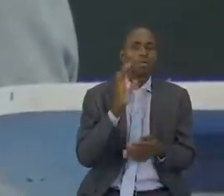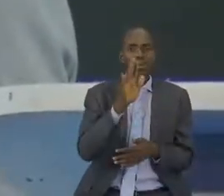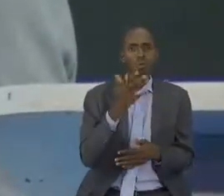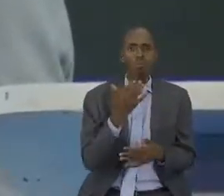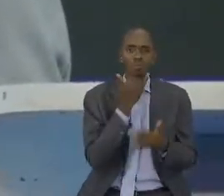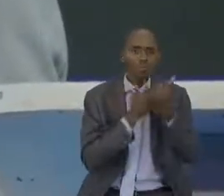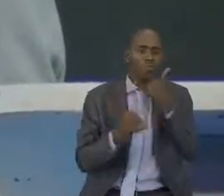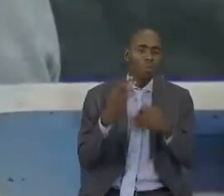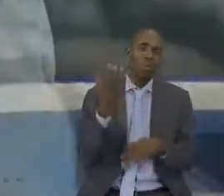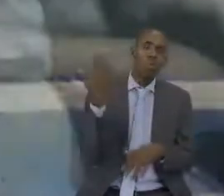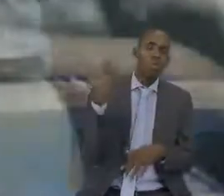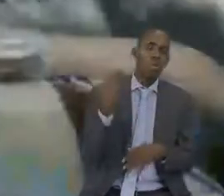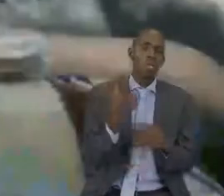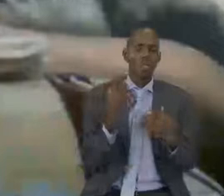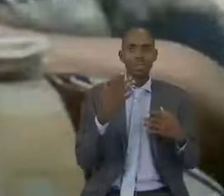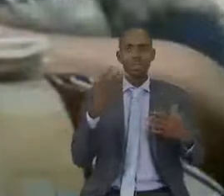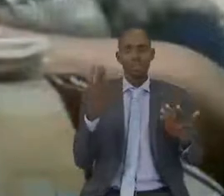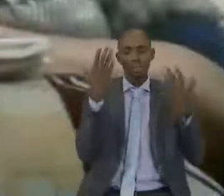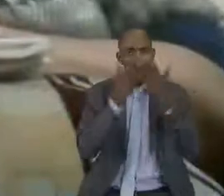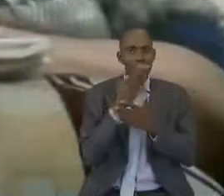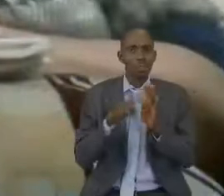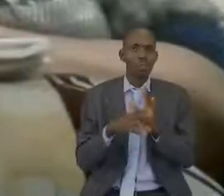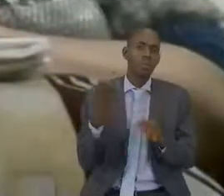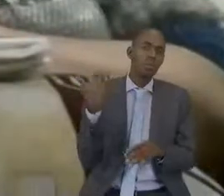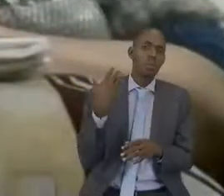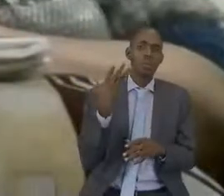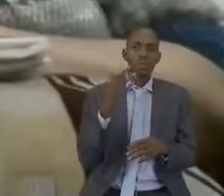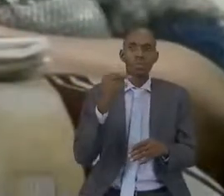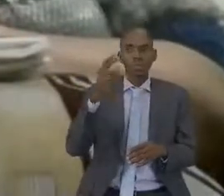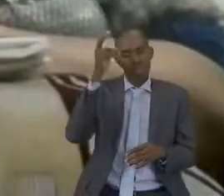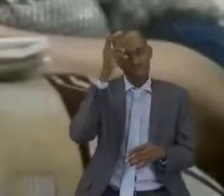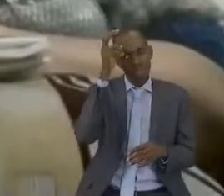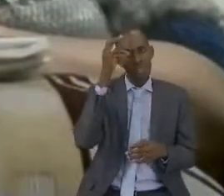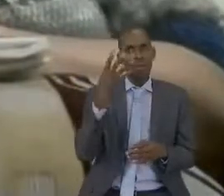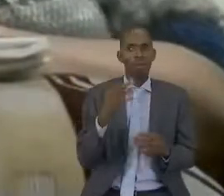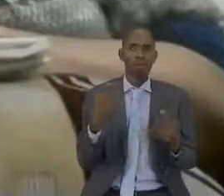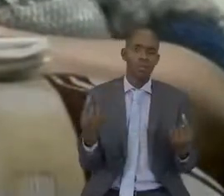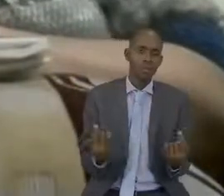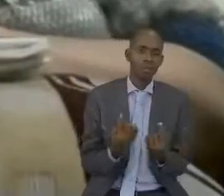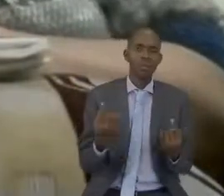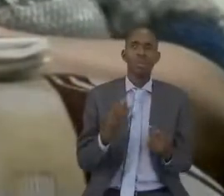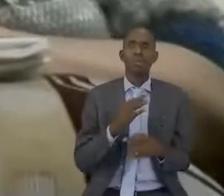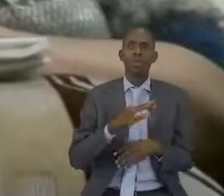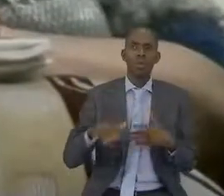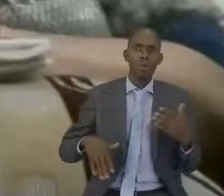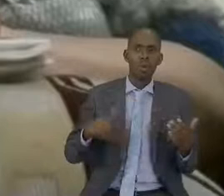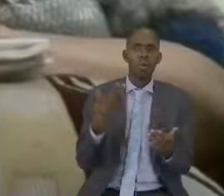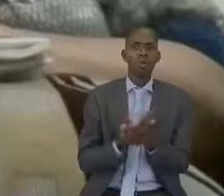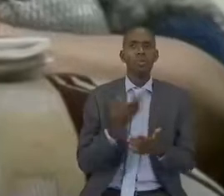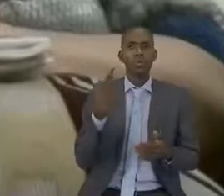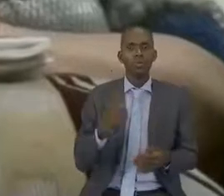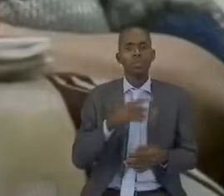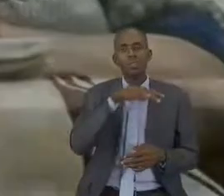des ténèbres, du diable, du péché, de toutes ces choses